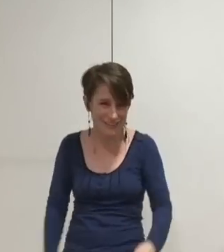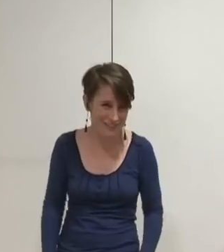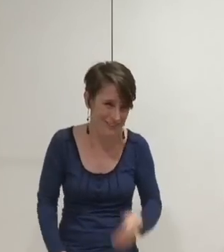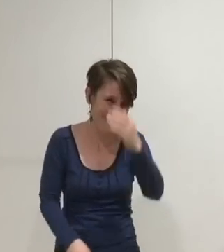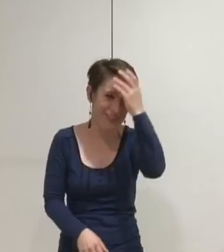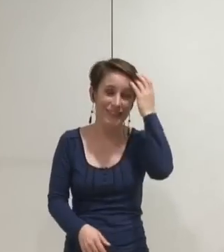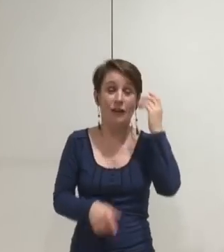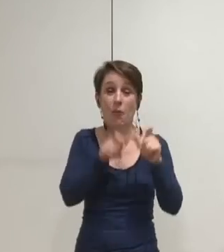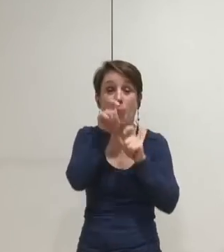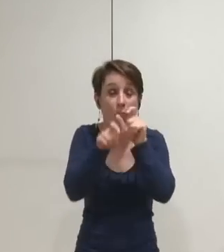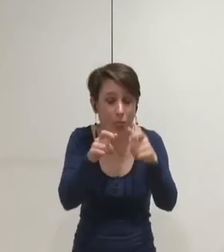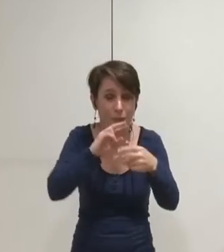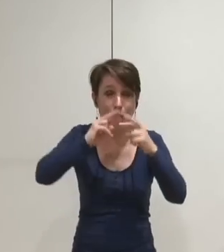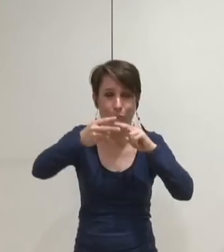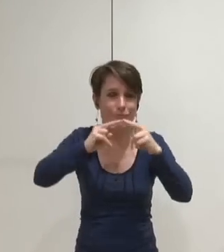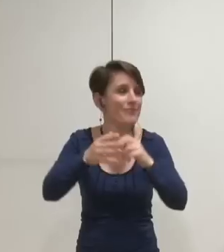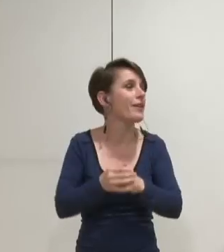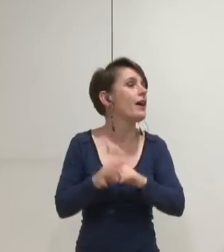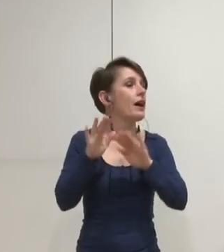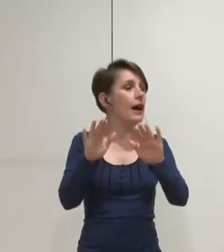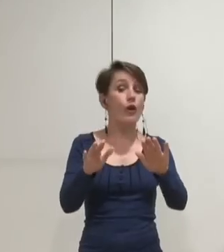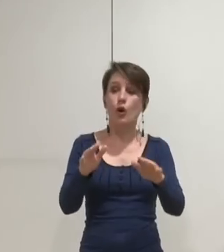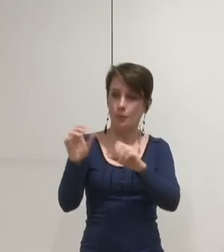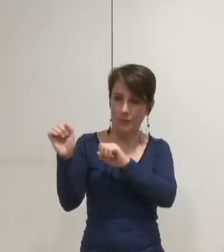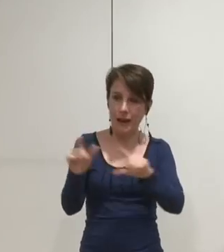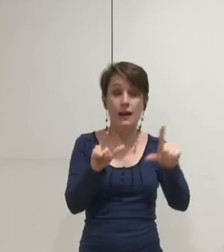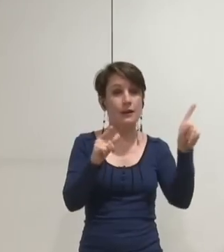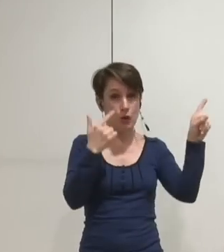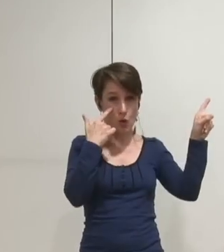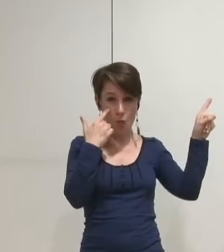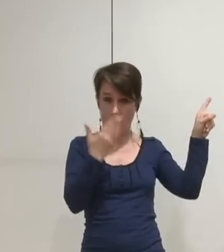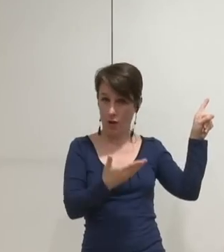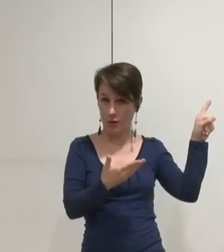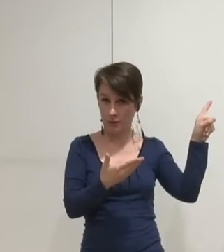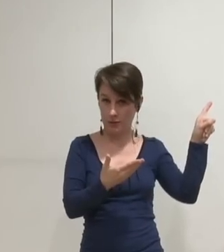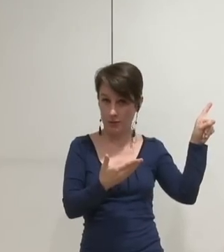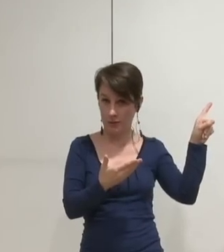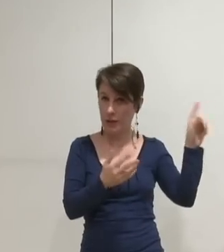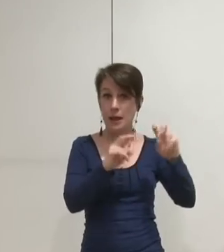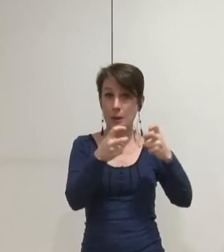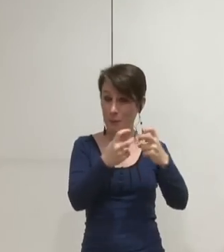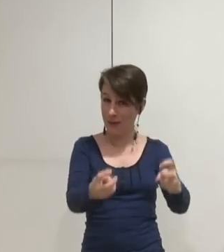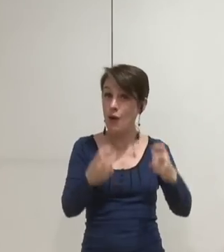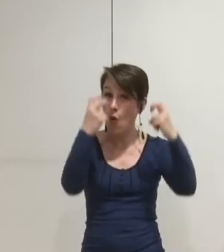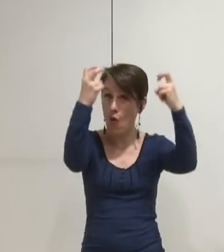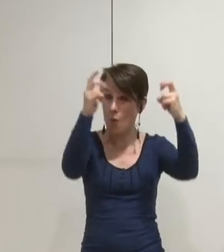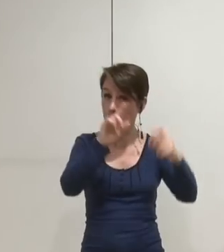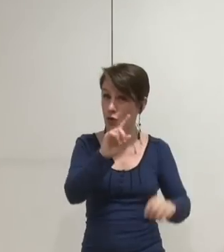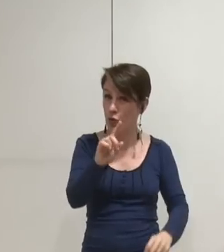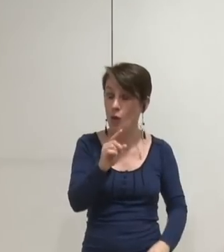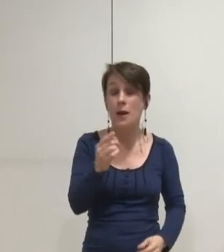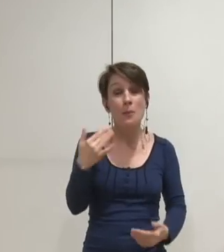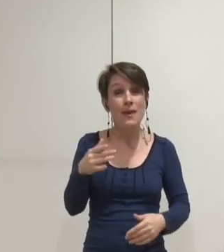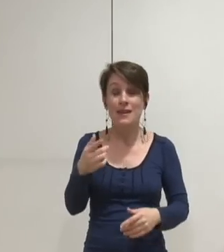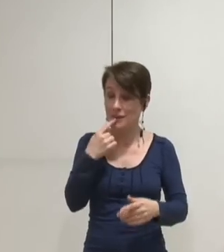comme vous le voyez sur la diapo suivante c'est pas tellement une hausse de la tarification que une baisse de